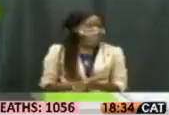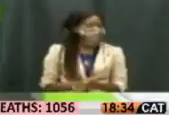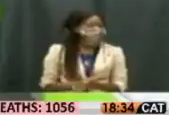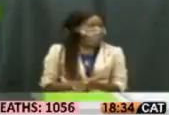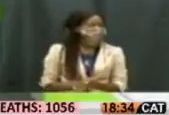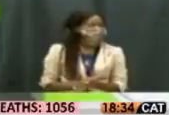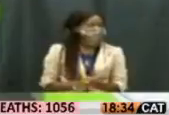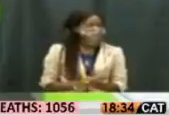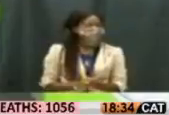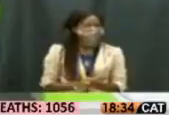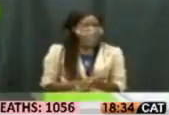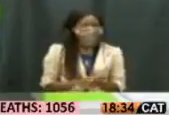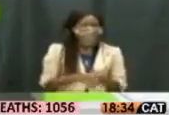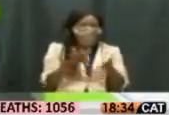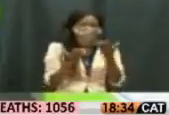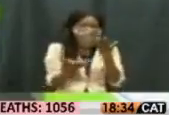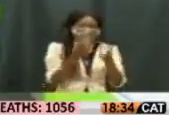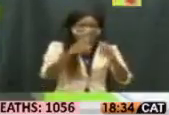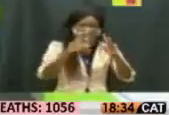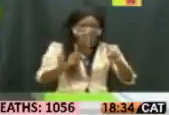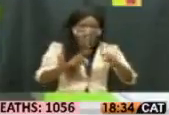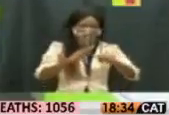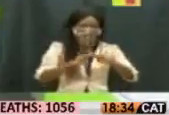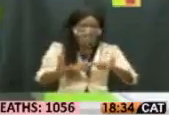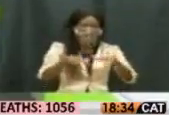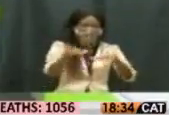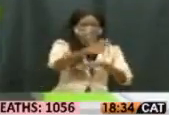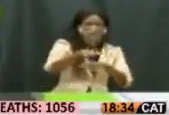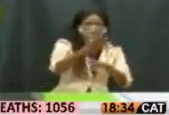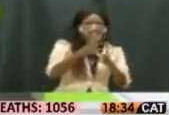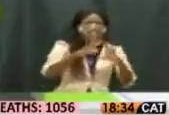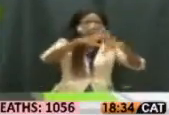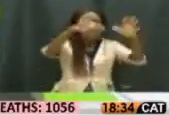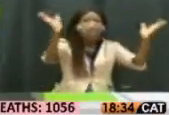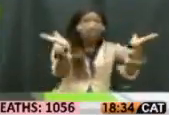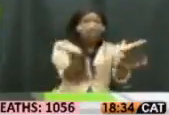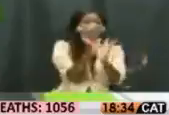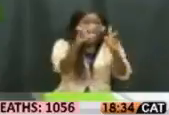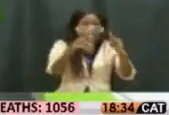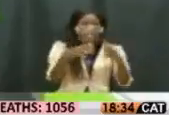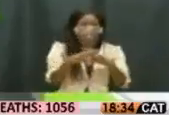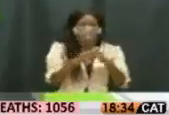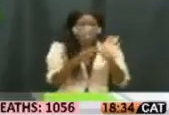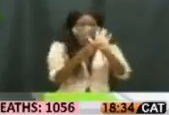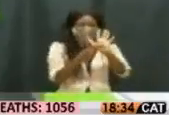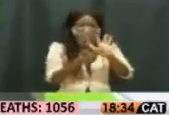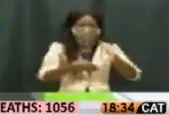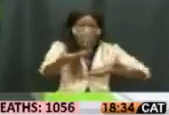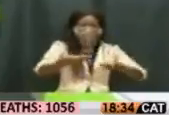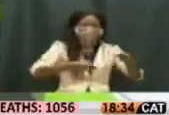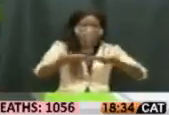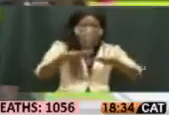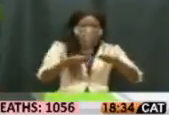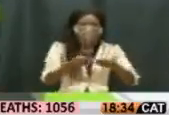malo amene anthu amachuluka kwambiri kandi mmisikamu misikayu chama 5 yanoti